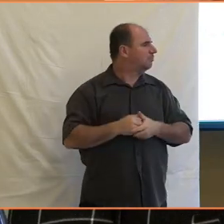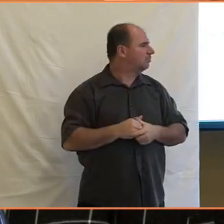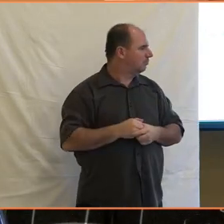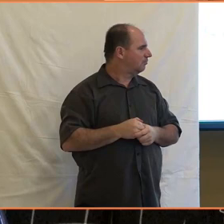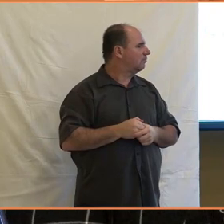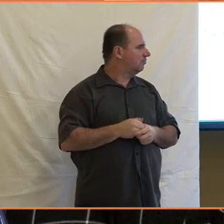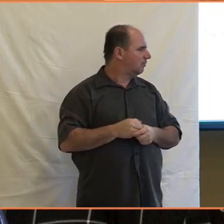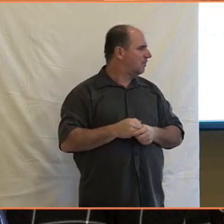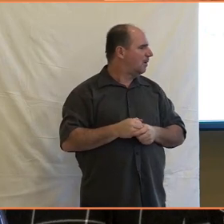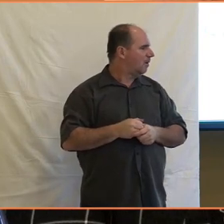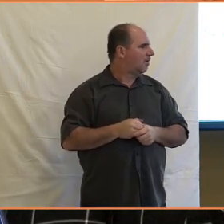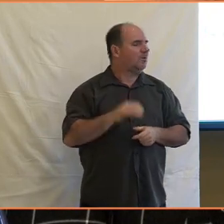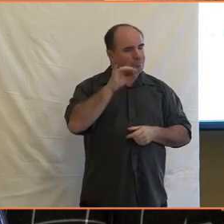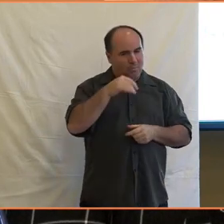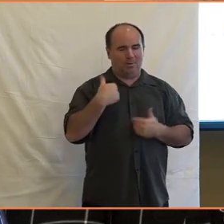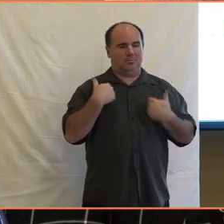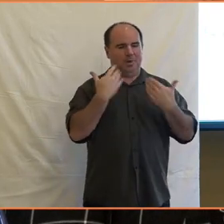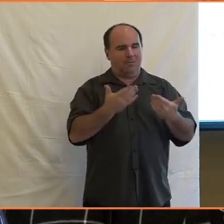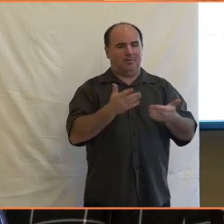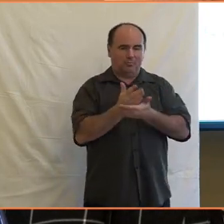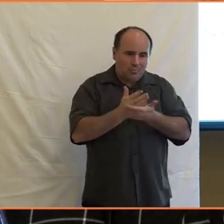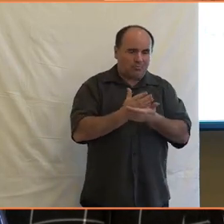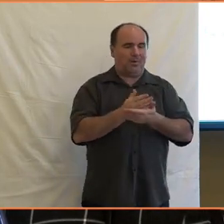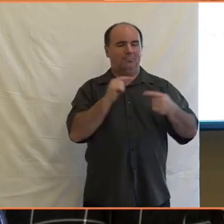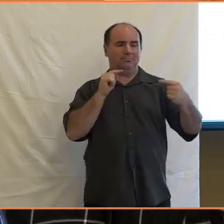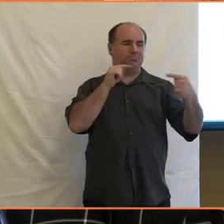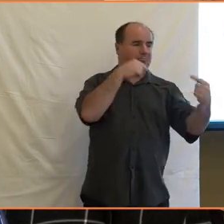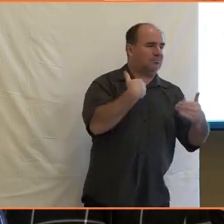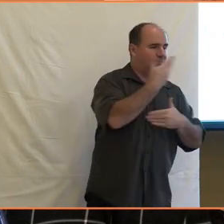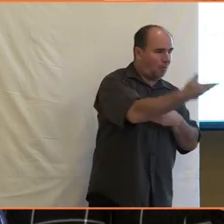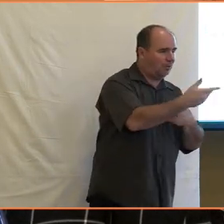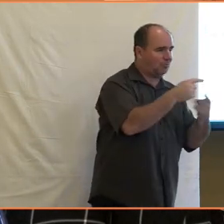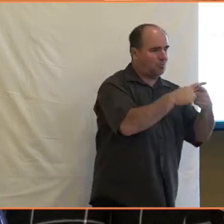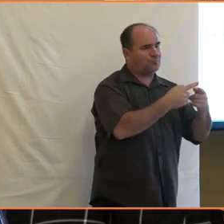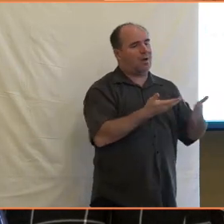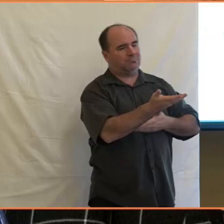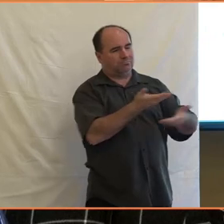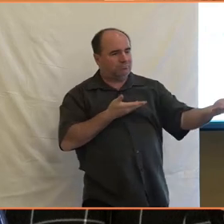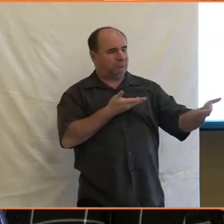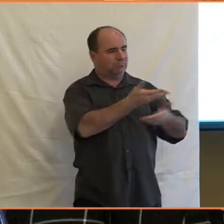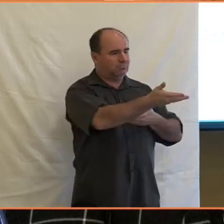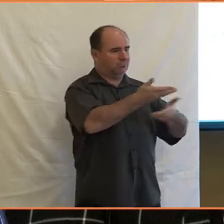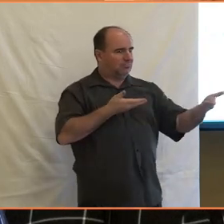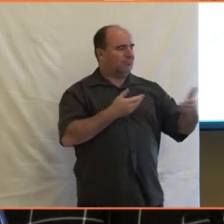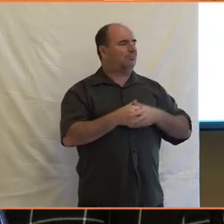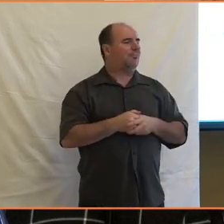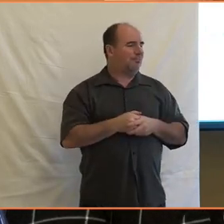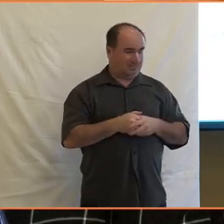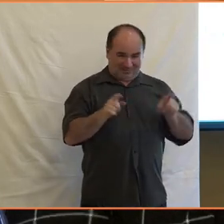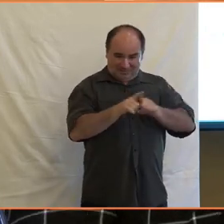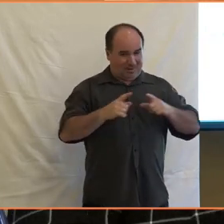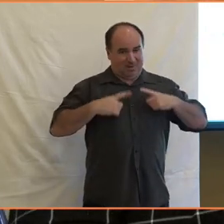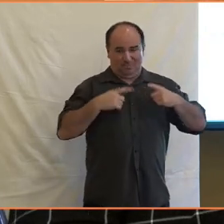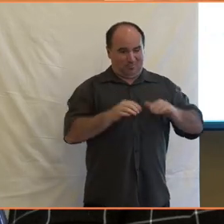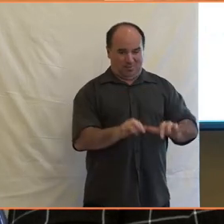směnnými vazbami, že si vlastně poskytují služby a protislužby. A to se objevuje i na úrovni užívání internetu. Takže když jsme vlastně